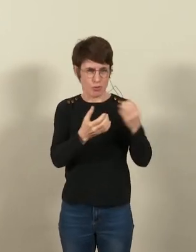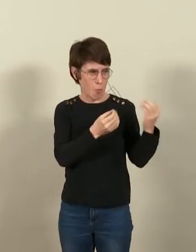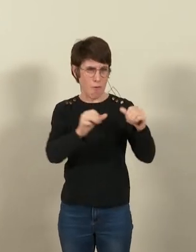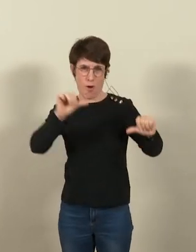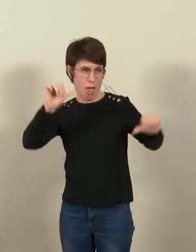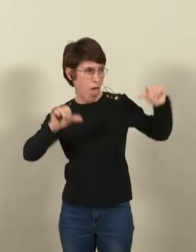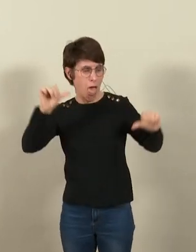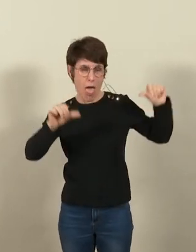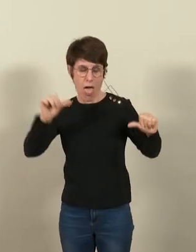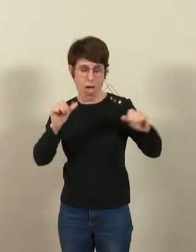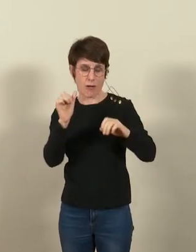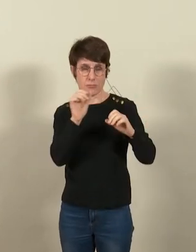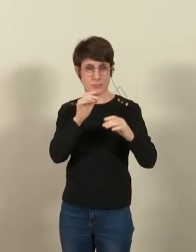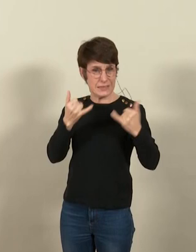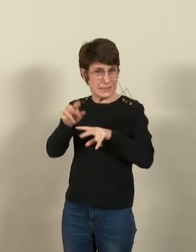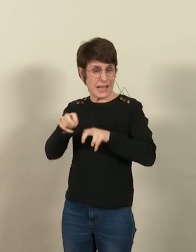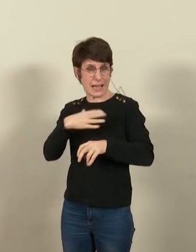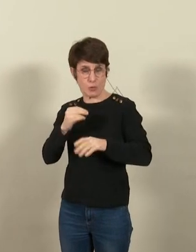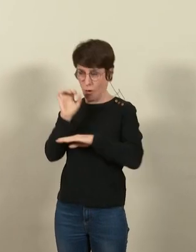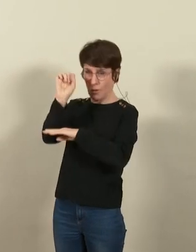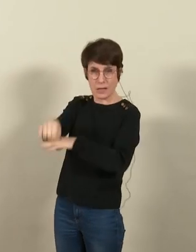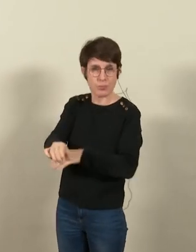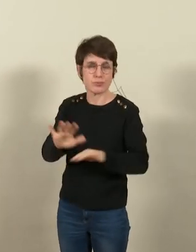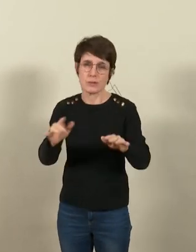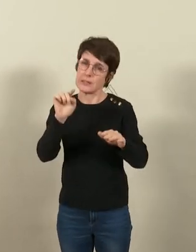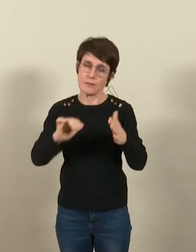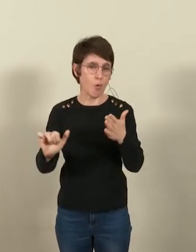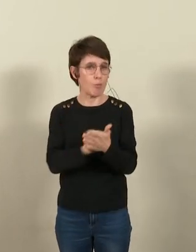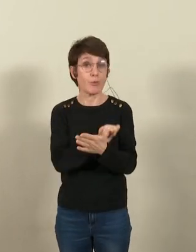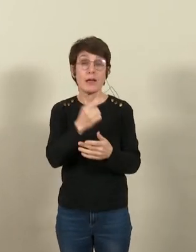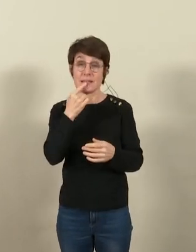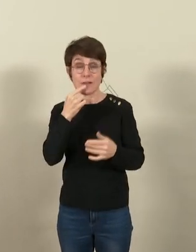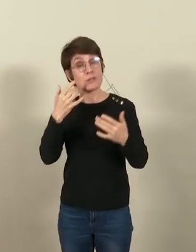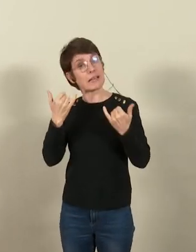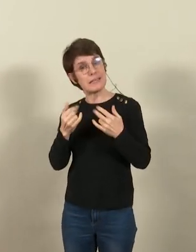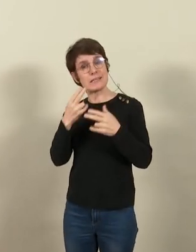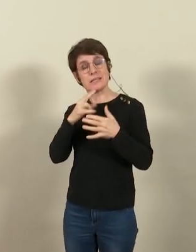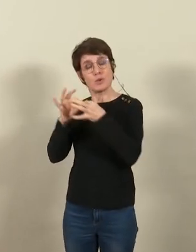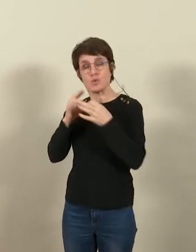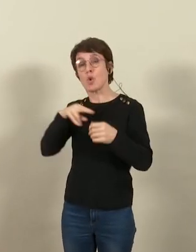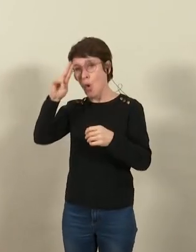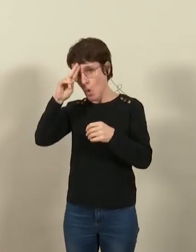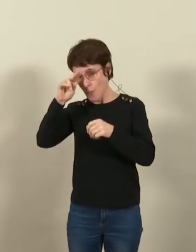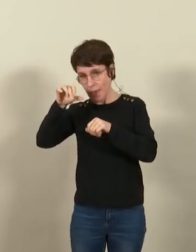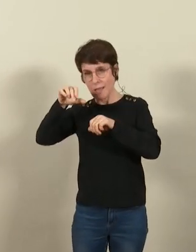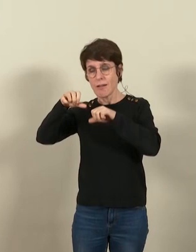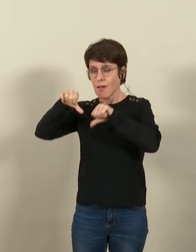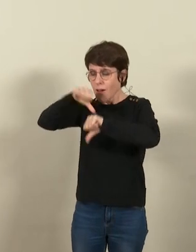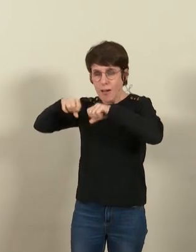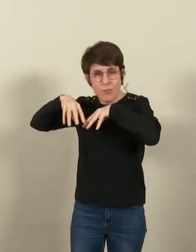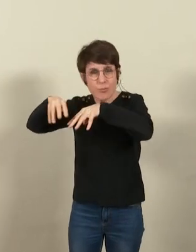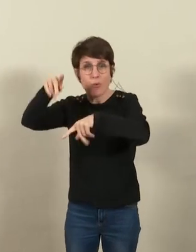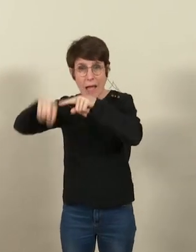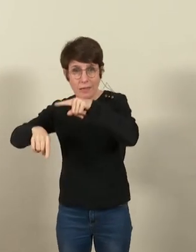pour nos agriculteurs d'instaurer des mesures dites miroir pour ne plus laisser entrer dans l'Union européenne des productions réalisées avec des substances interdites en